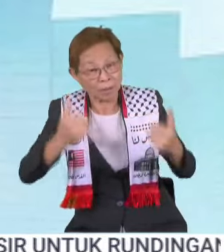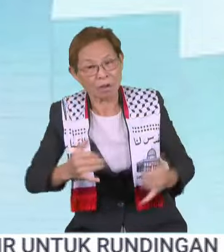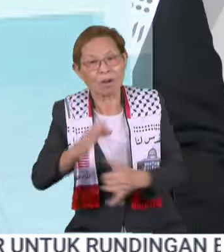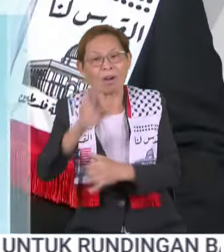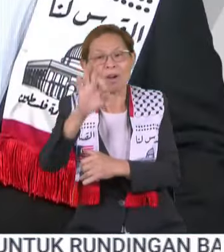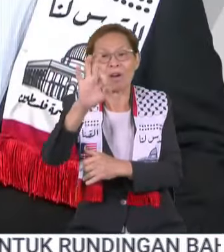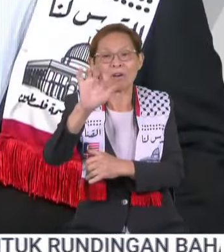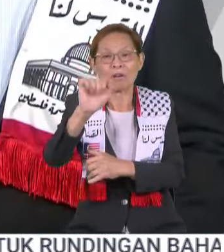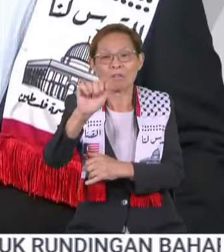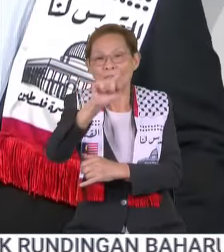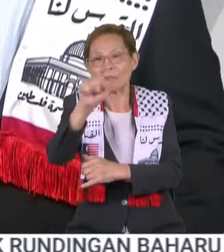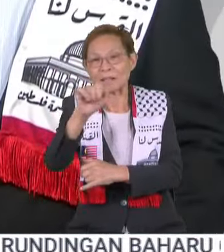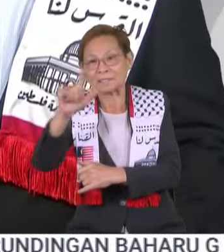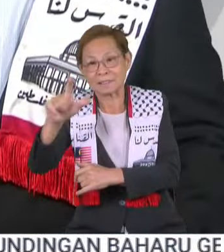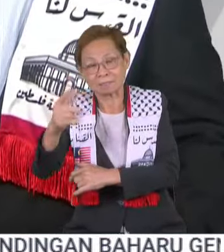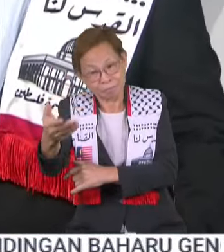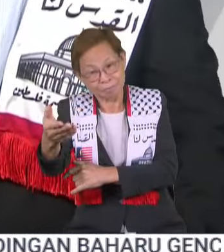Teruskan.